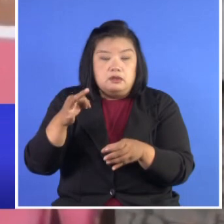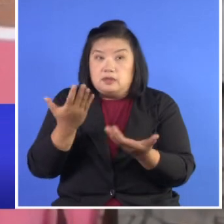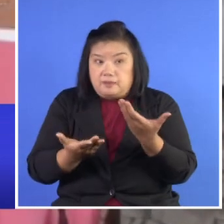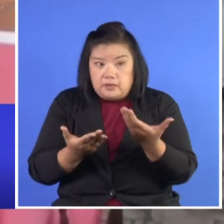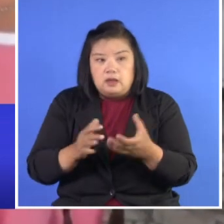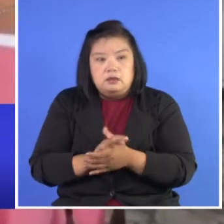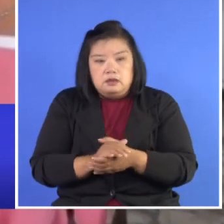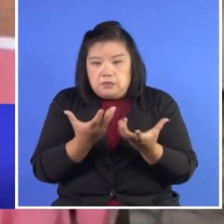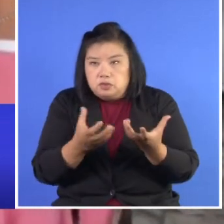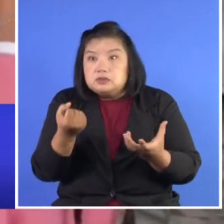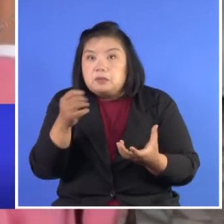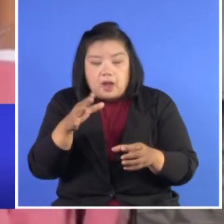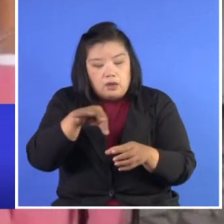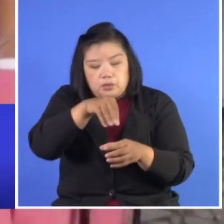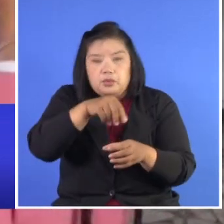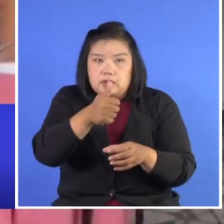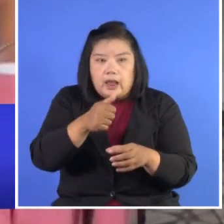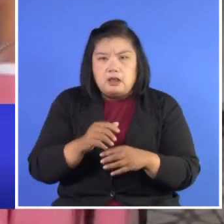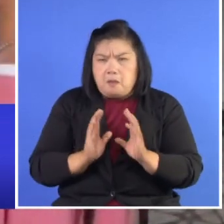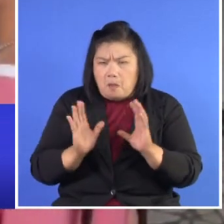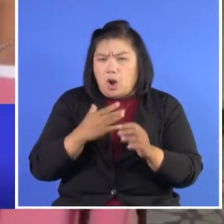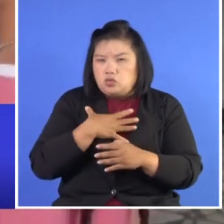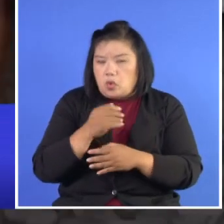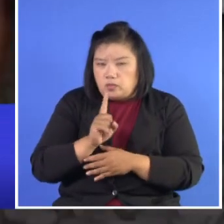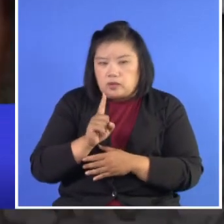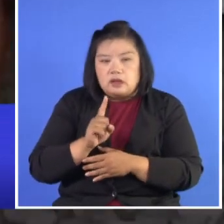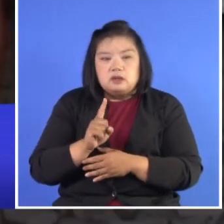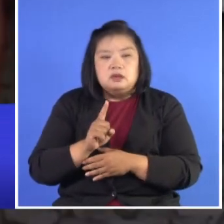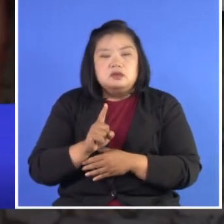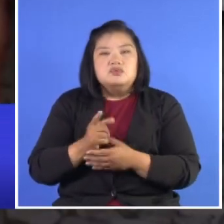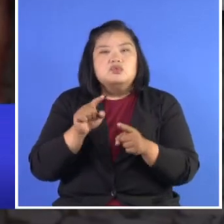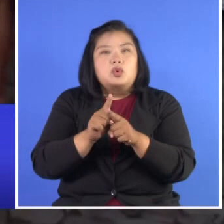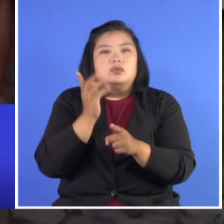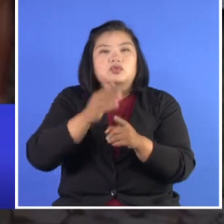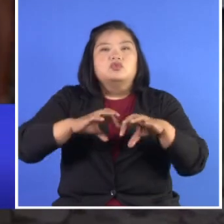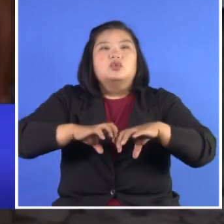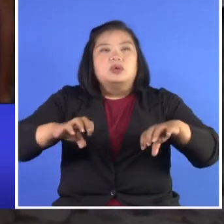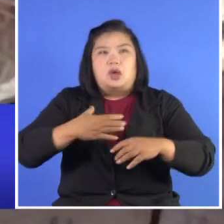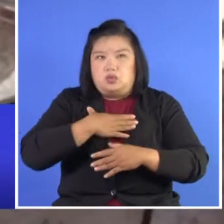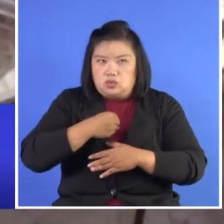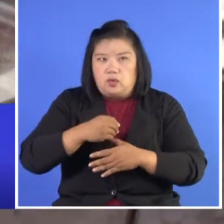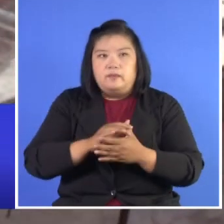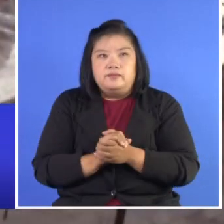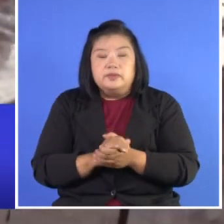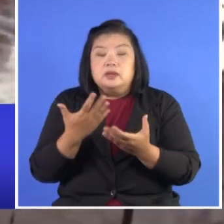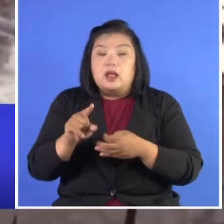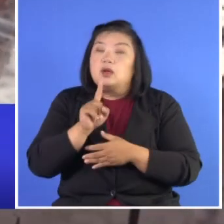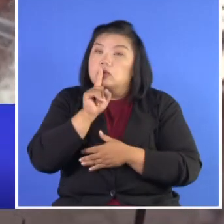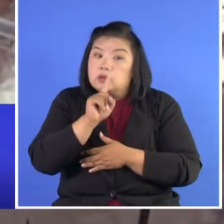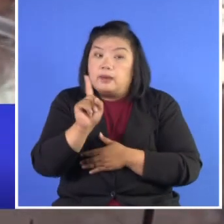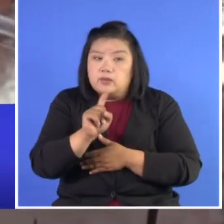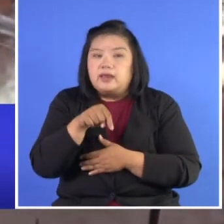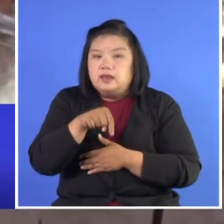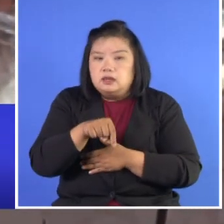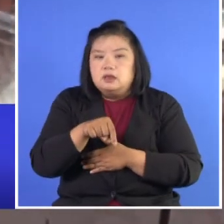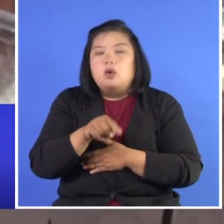ายดีที่สุดเขาบอกว่าเป็นรสทุเรียนขายเกลี้ยงทุกวันเลยเลยไปถามทางคนขายนะคะลูกศิษย์วัดเนี่ยนะเขาบอกว่าร้านนี้เป็นของเ